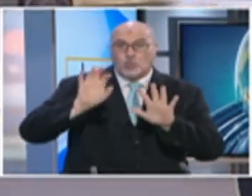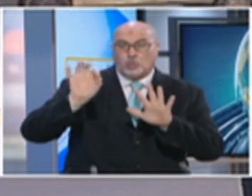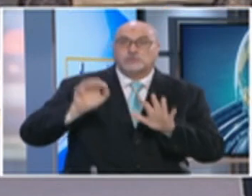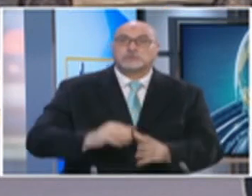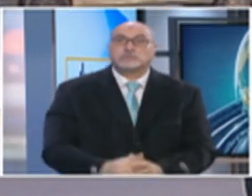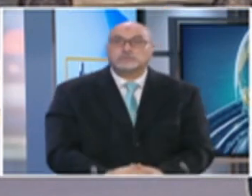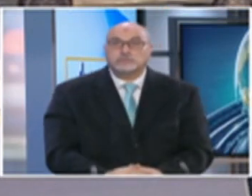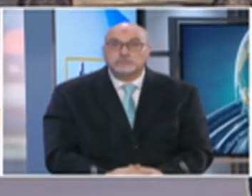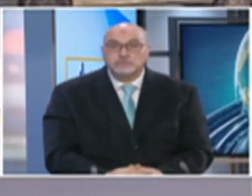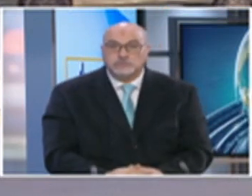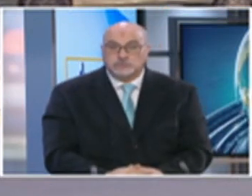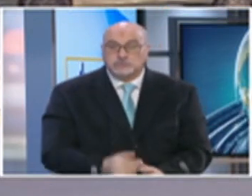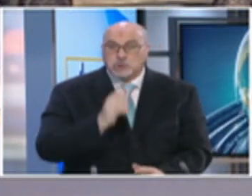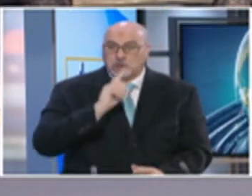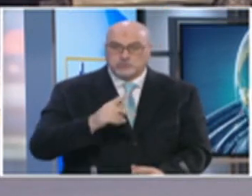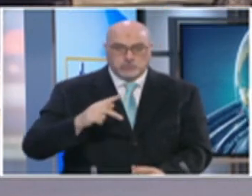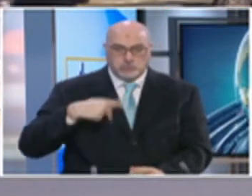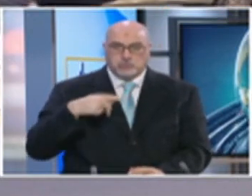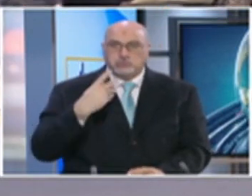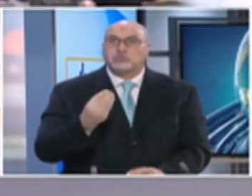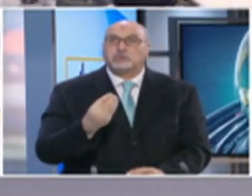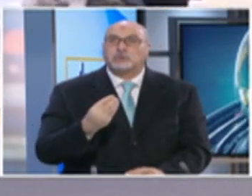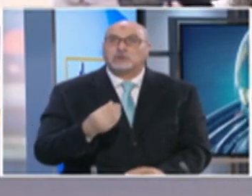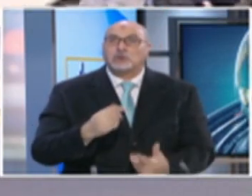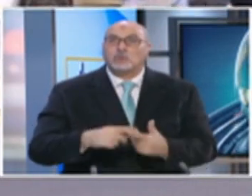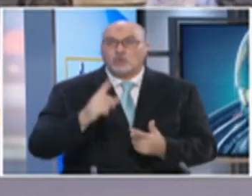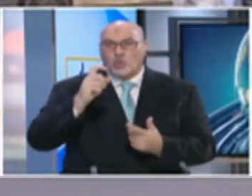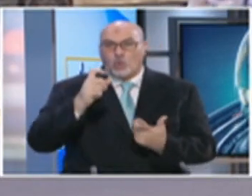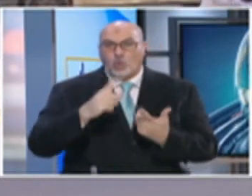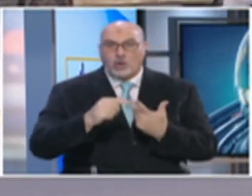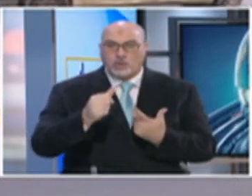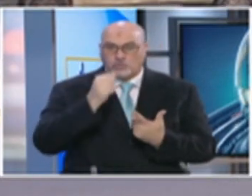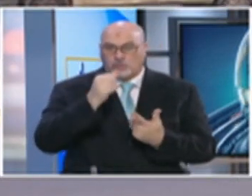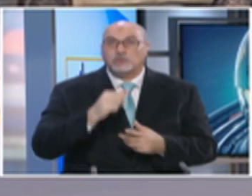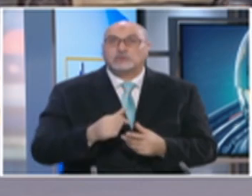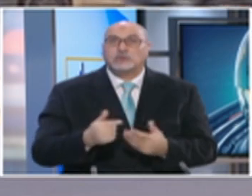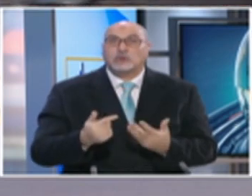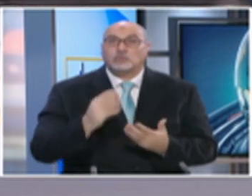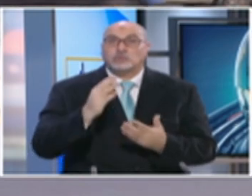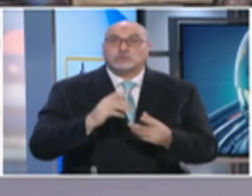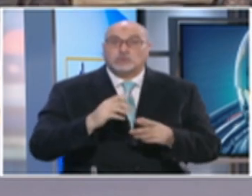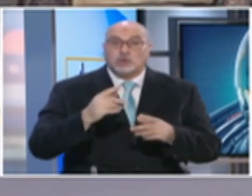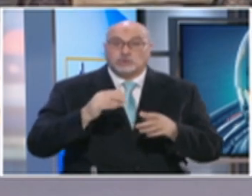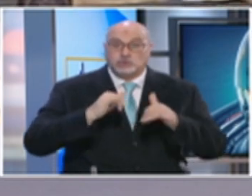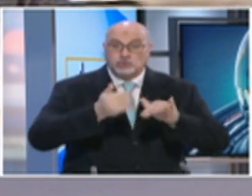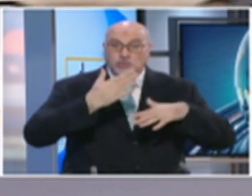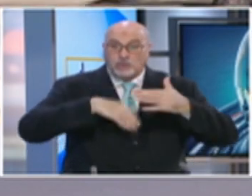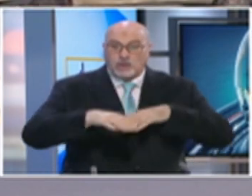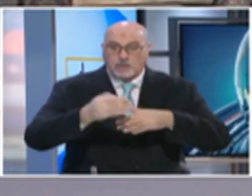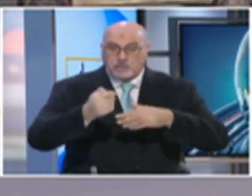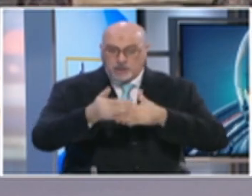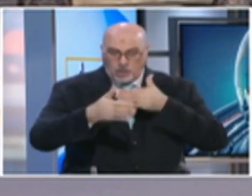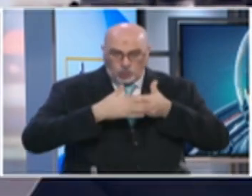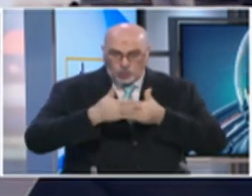القرار جاني مليح حقيقة، زعما نجمو نستفادو من تحلية مياه البحر خصوصا بأن ألعاب البحر المتوسط